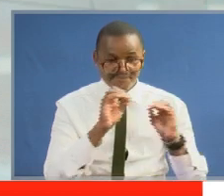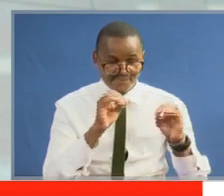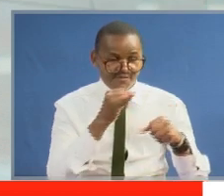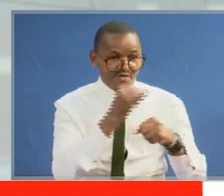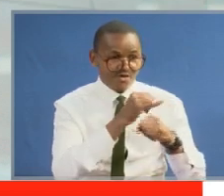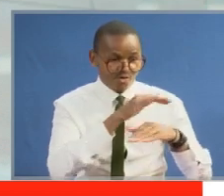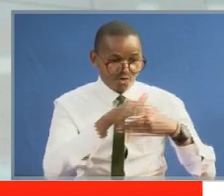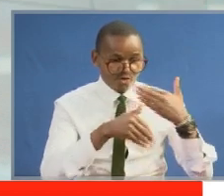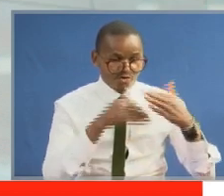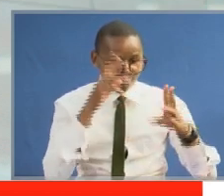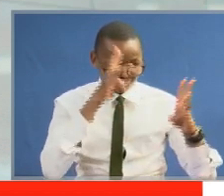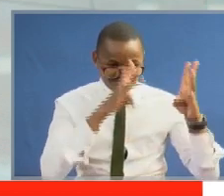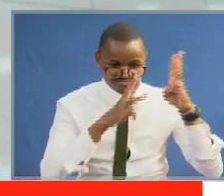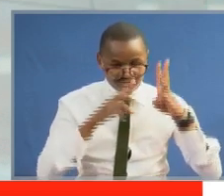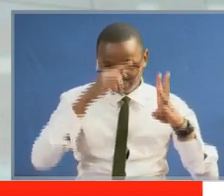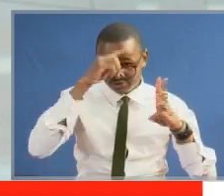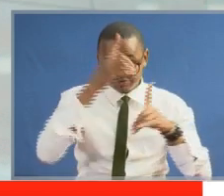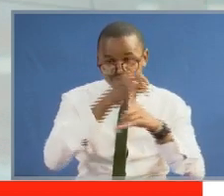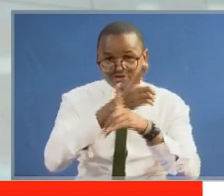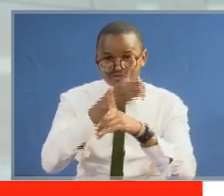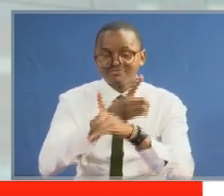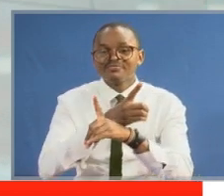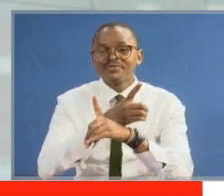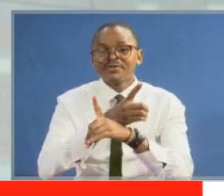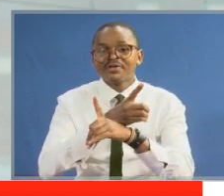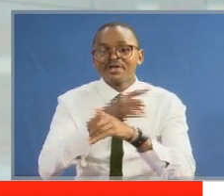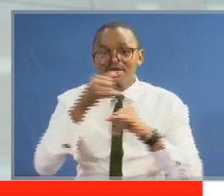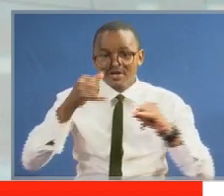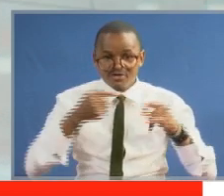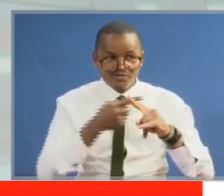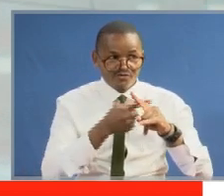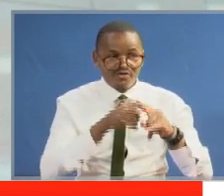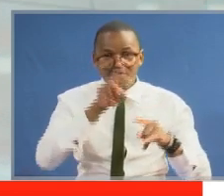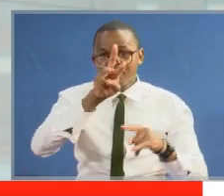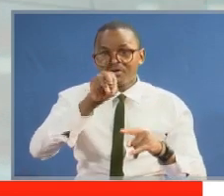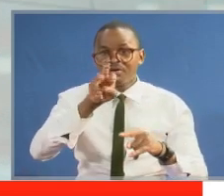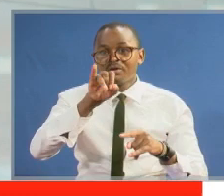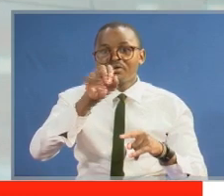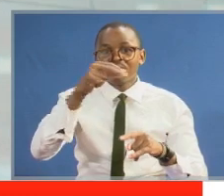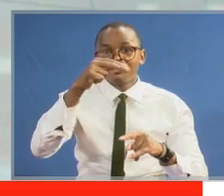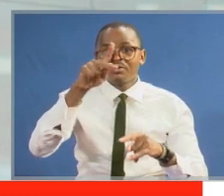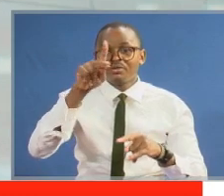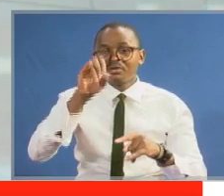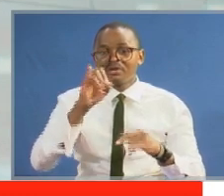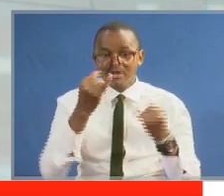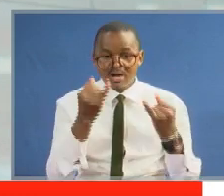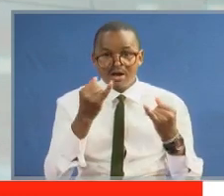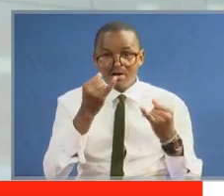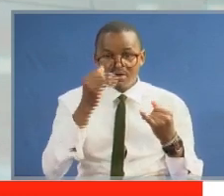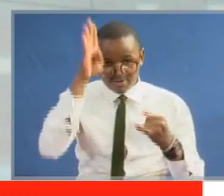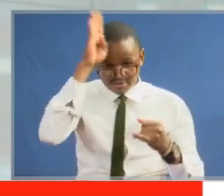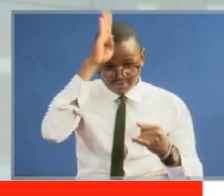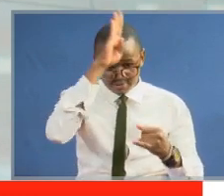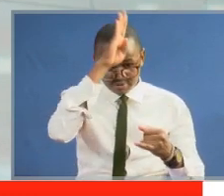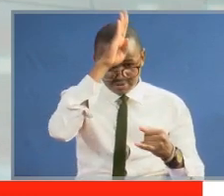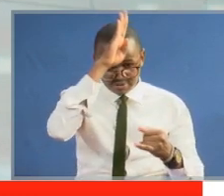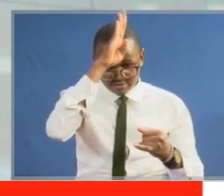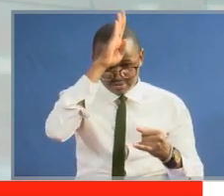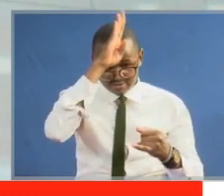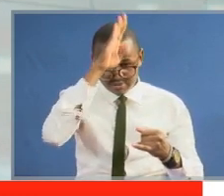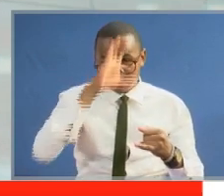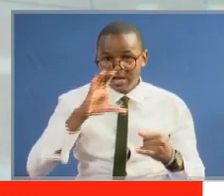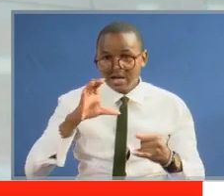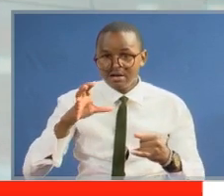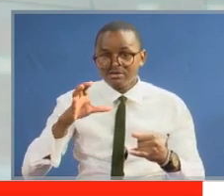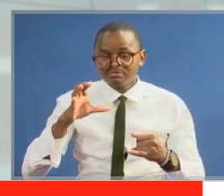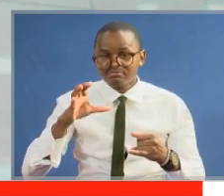Wafanyikazi wote wana hofu japo mandhari tofauti kabisa. Taarifa nzuri kutoka kwa Mwihaki Njugu. Na tukielekea Bungoma, ni kuwa usimamizi wa kaunti